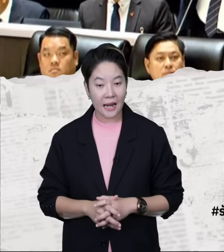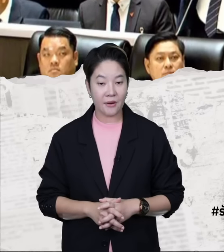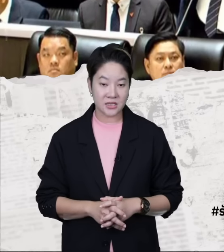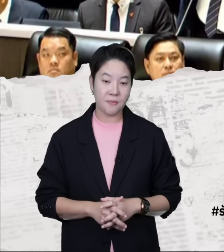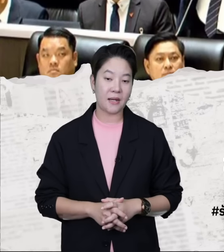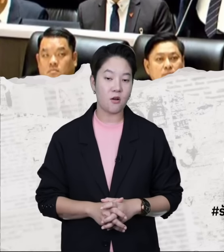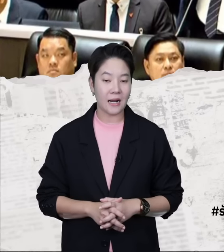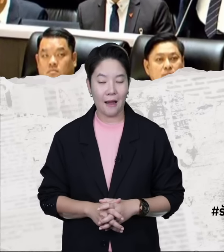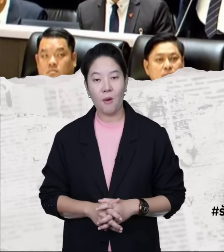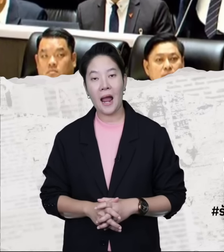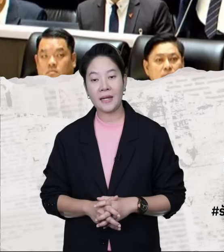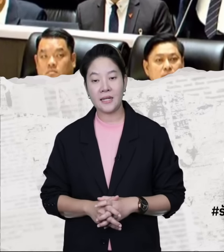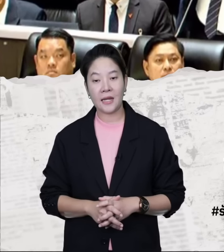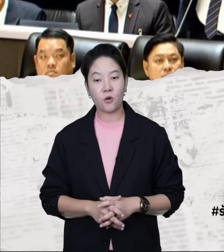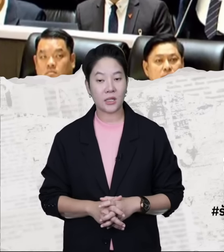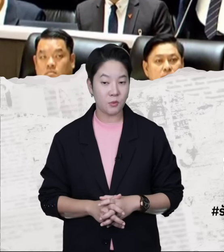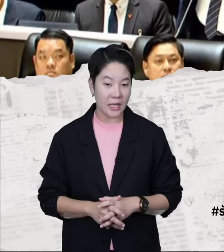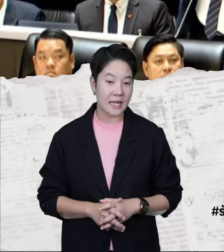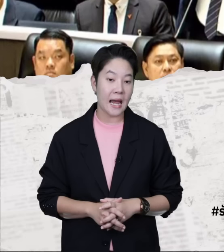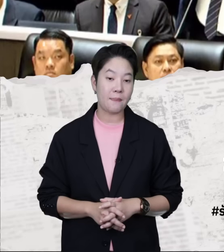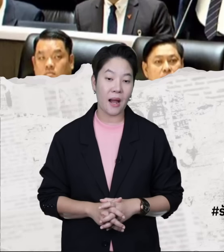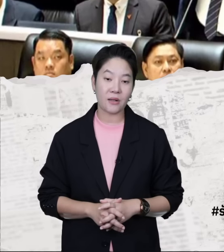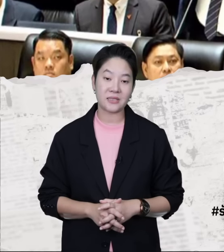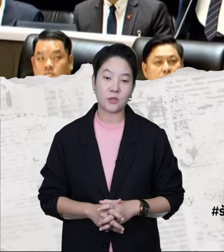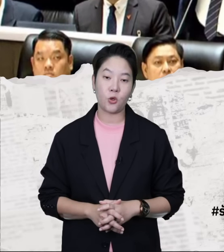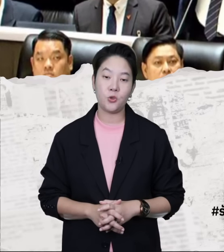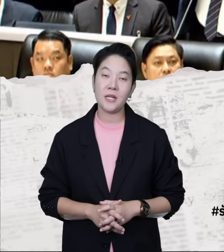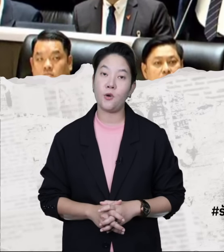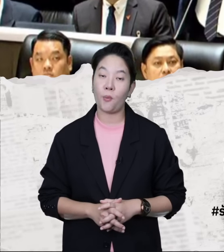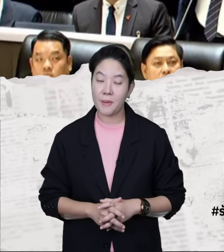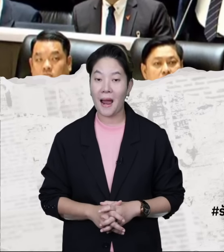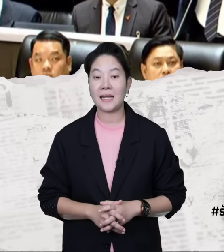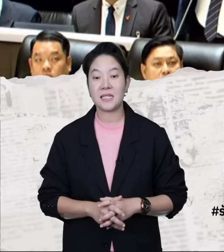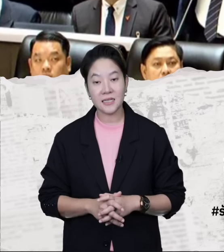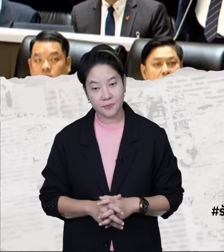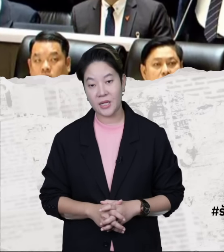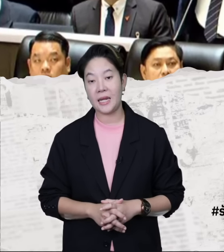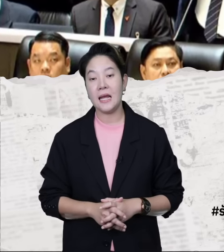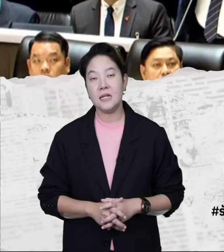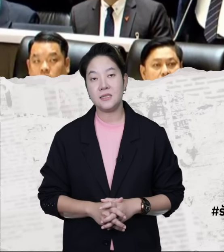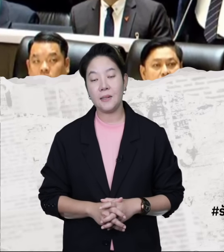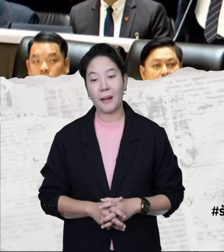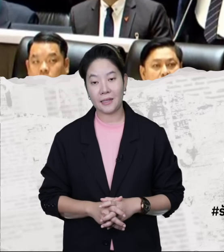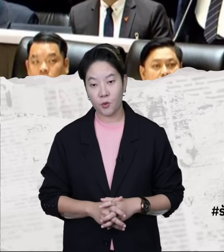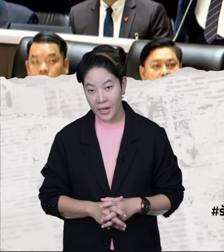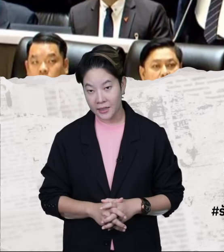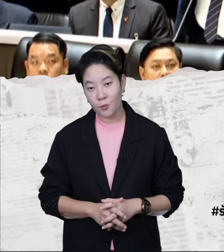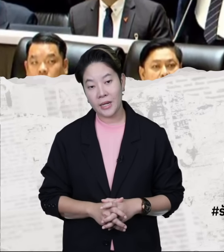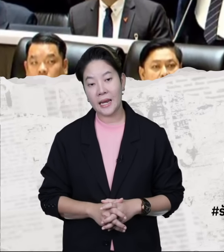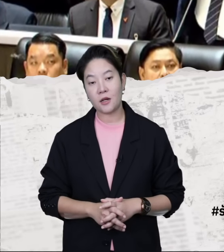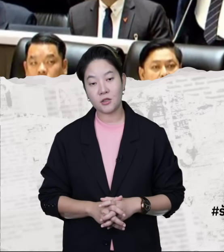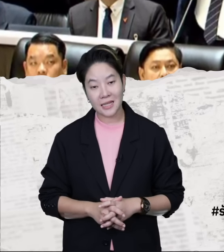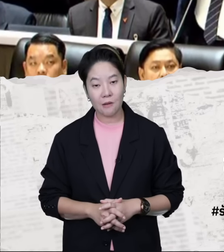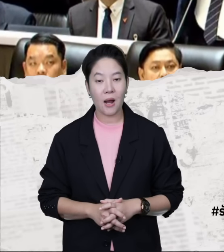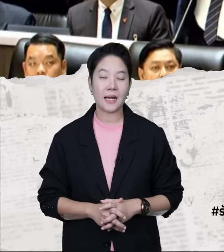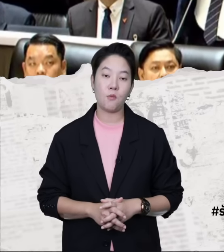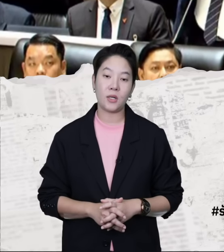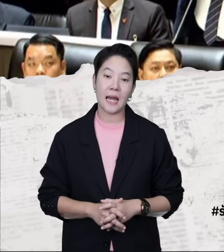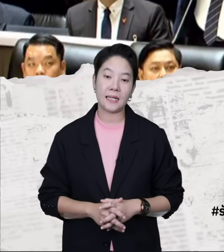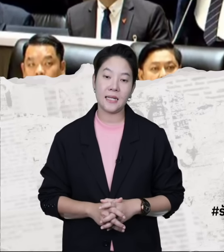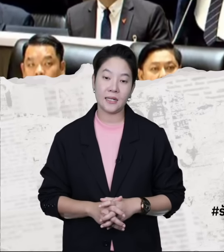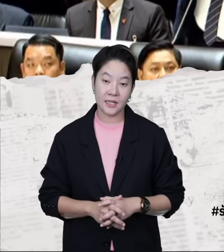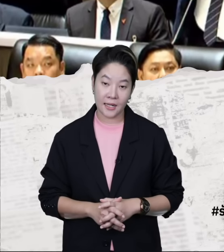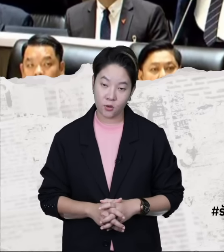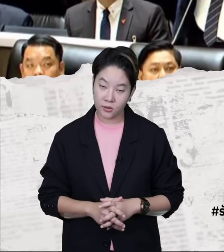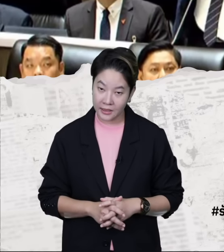ซึ่งนายรังสิมันก็กล่าวว่าอดีตนายกรัฐมนตรีได้พักรักษาตัวอยู่ที่โรงพยาบาลชั้น14ซึ่งพันตำรวจเอกทวีนะก็ทราบว่ากระบว